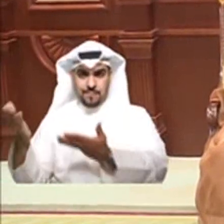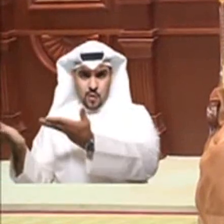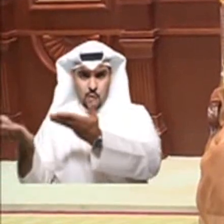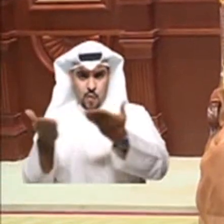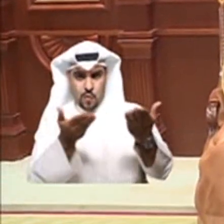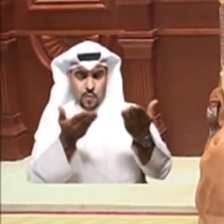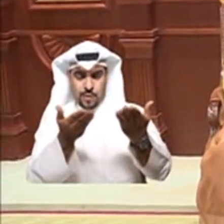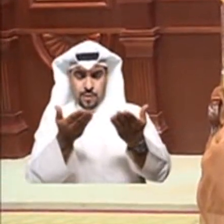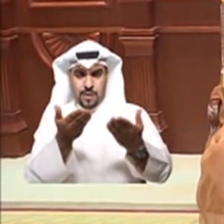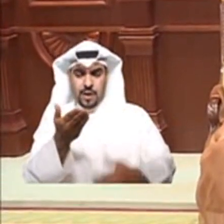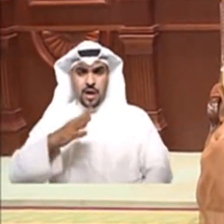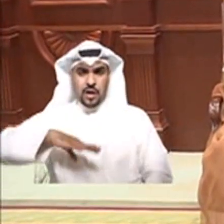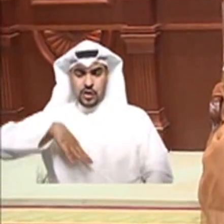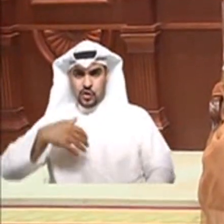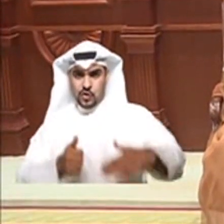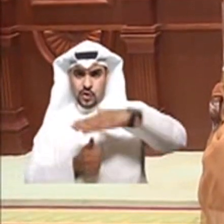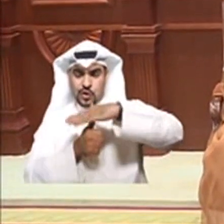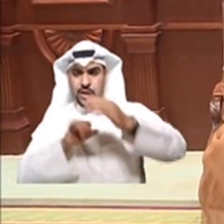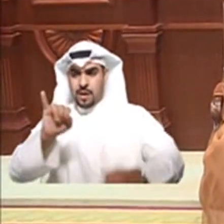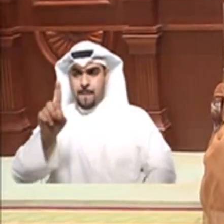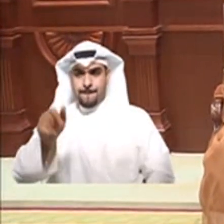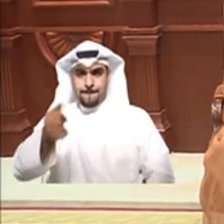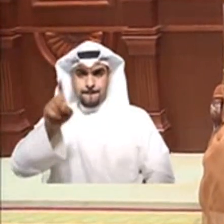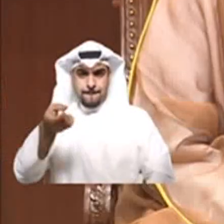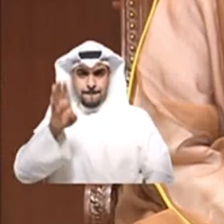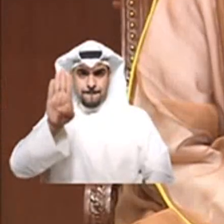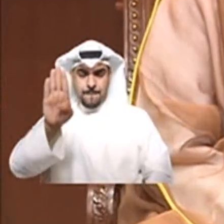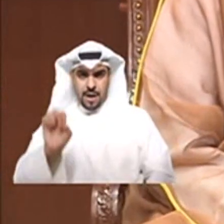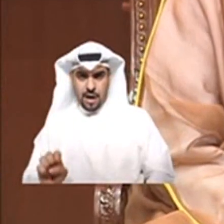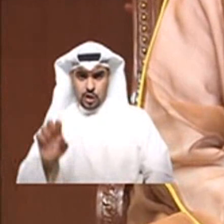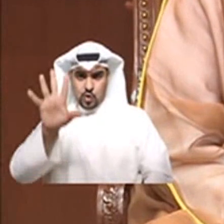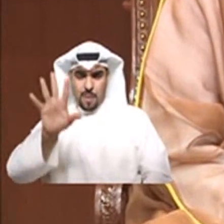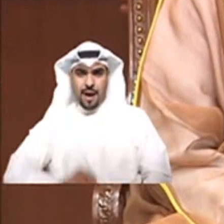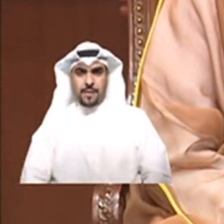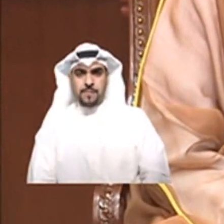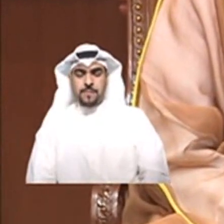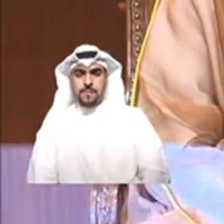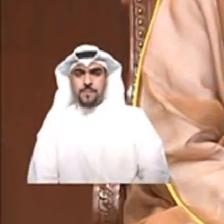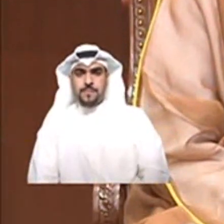سمو ولي العهد الشيخ مبارك صباح السالم لحمود الصباح.